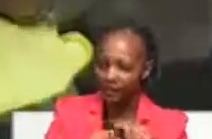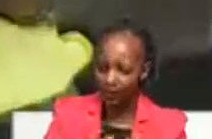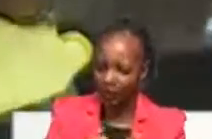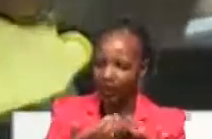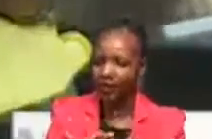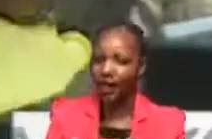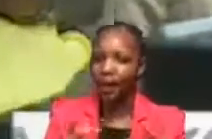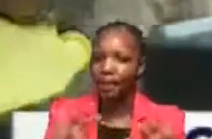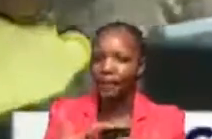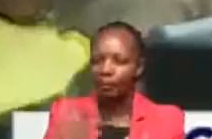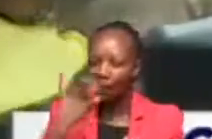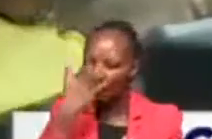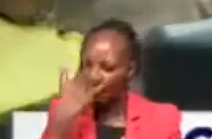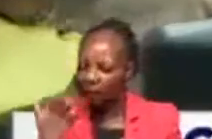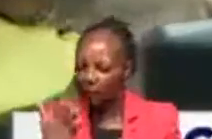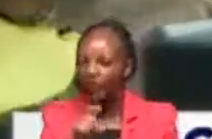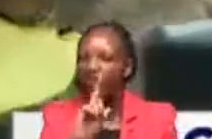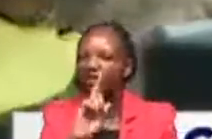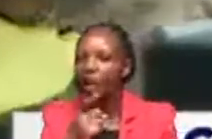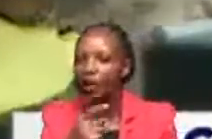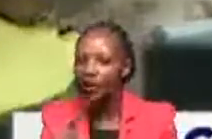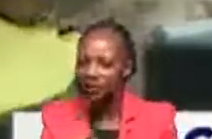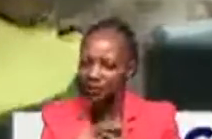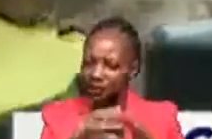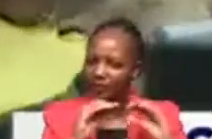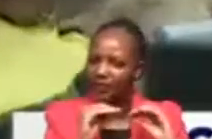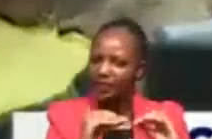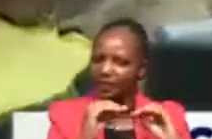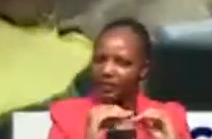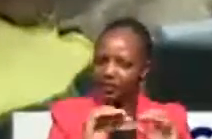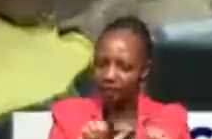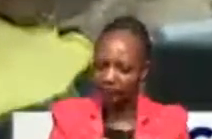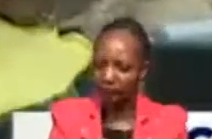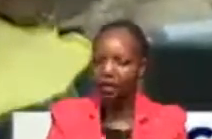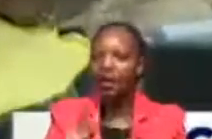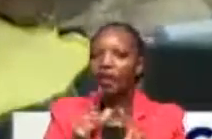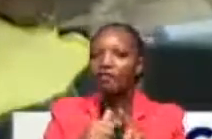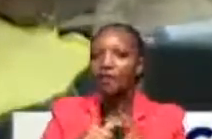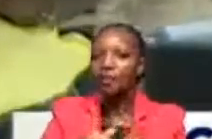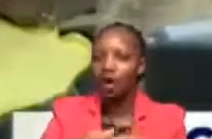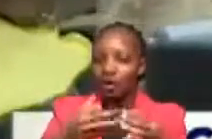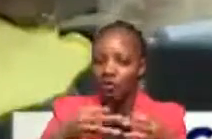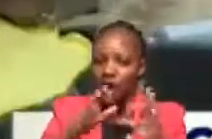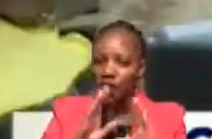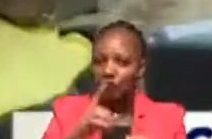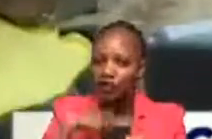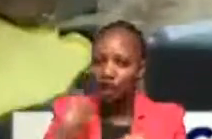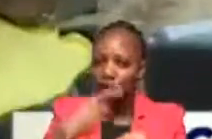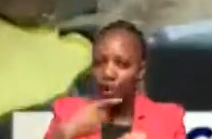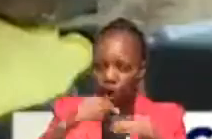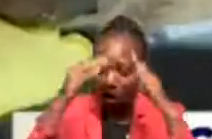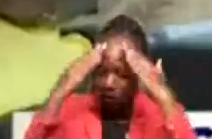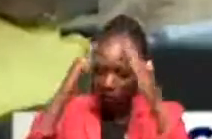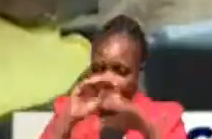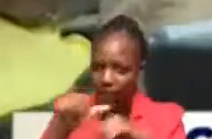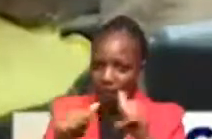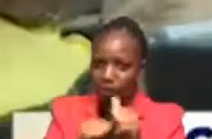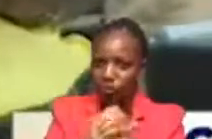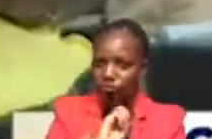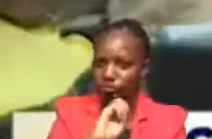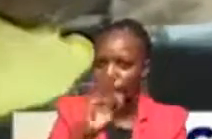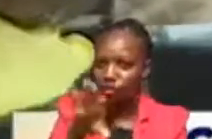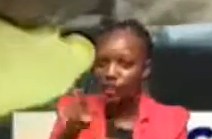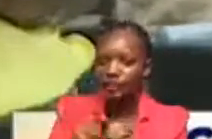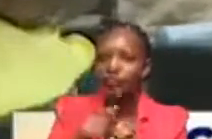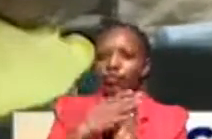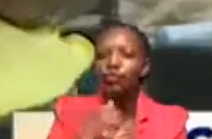ni watu kupuuza maagizo au mafunzo ambayo yamekuwa yakitolewa na maafisa ambao wanatekeleza yale mafunzo ya kuhakikisha